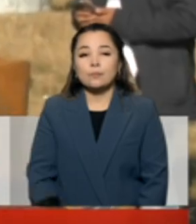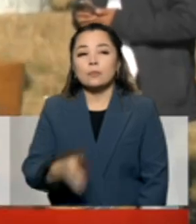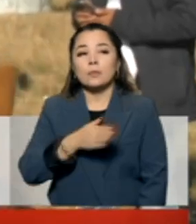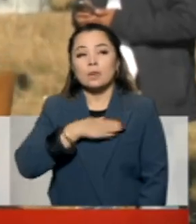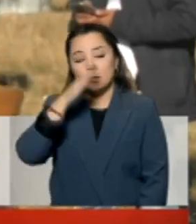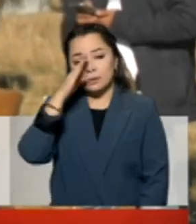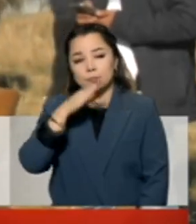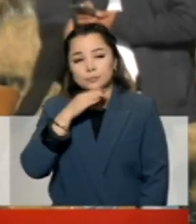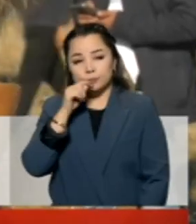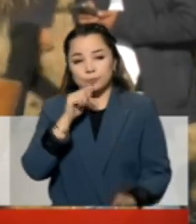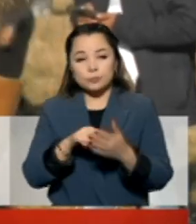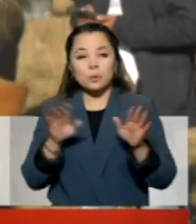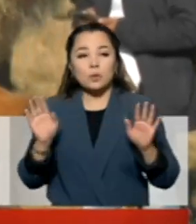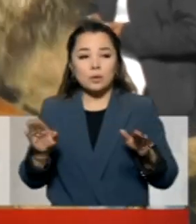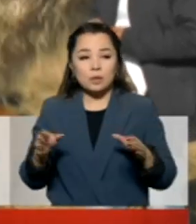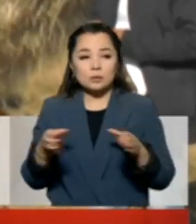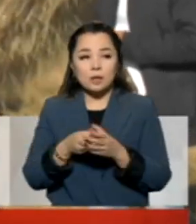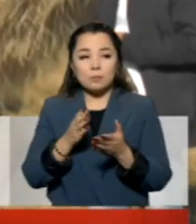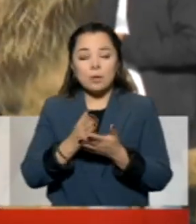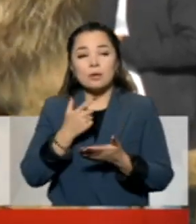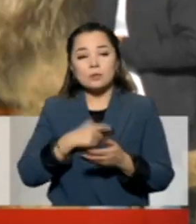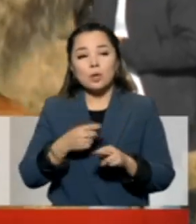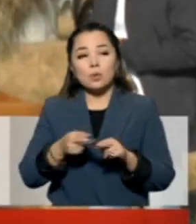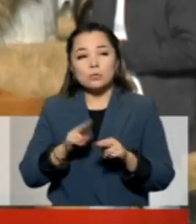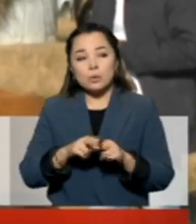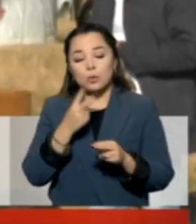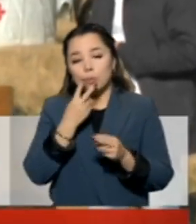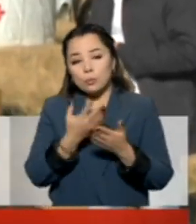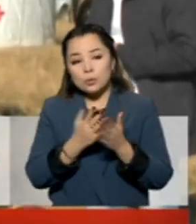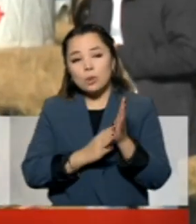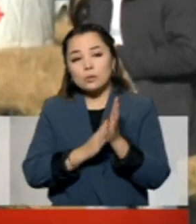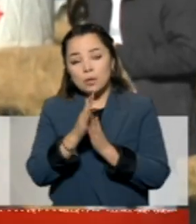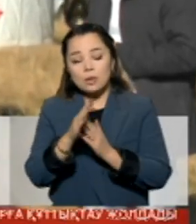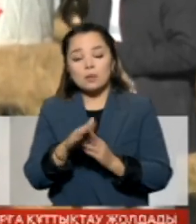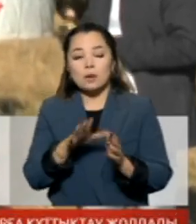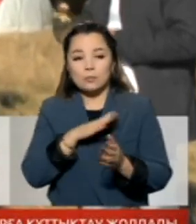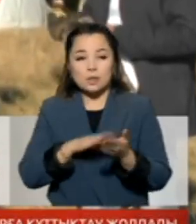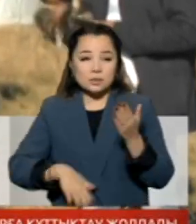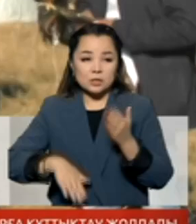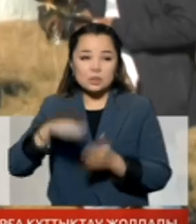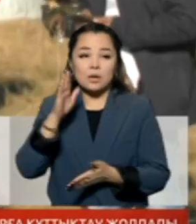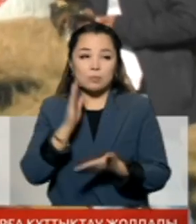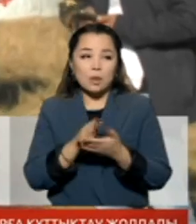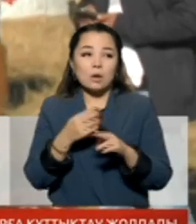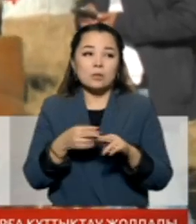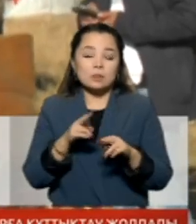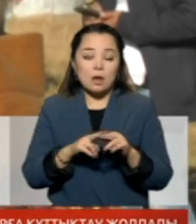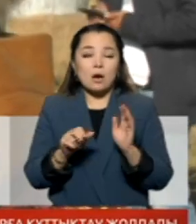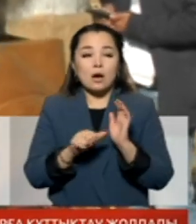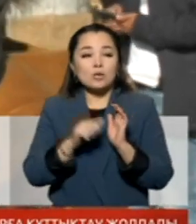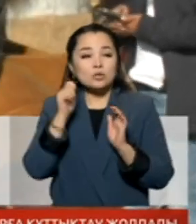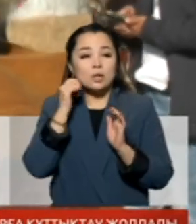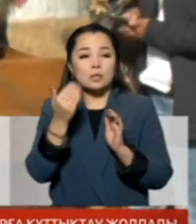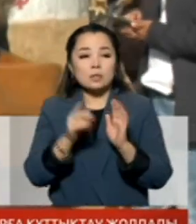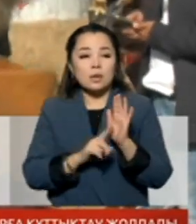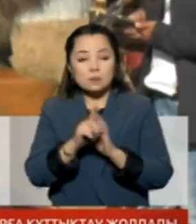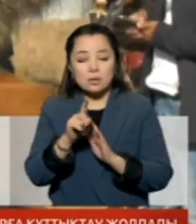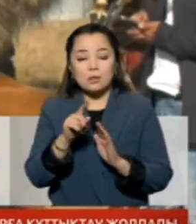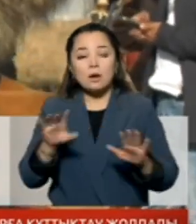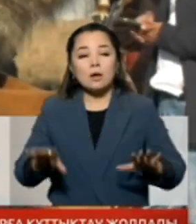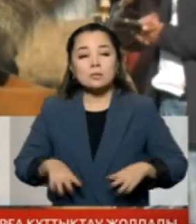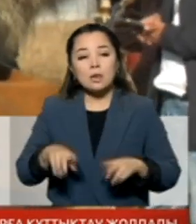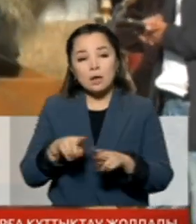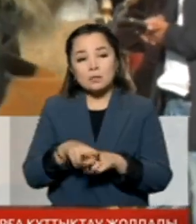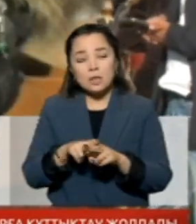Менің әкем бүркітші болды, атам бүркітші болды. Мен өзім көріп өскенім бүркіт болды кішкентай кезімнен. Осы 6 жасымнан бастап бірінші атқа үйрендім,